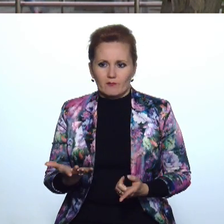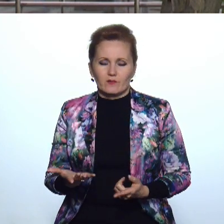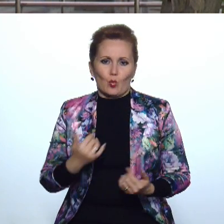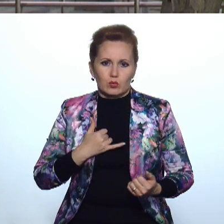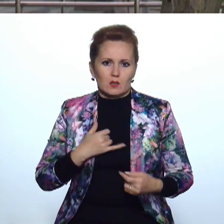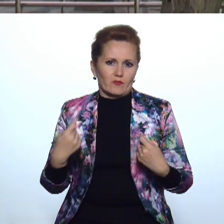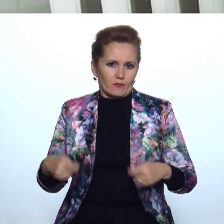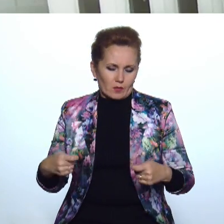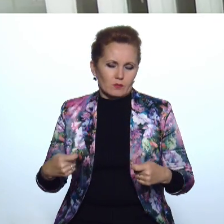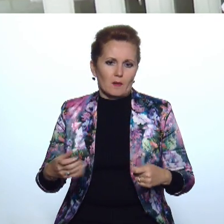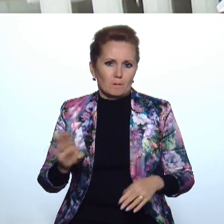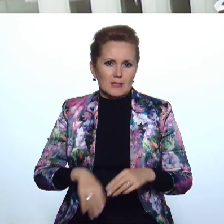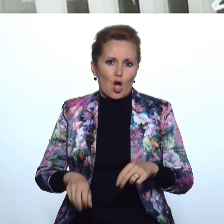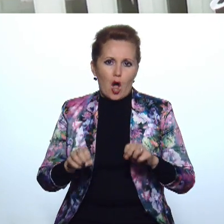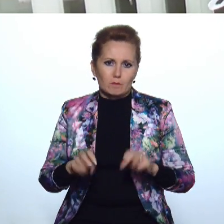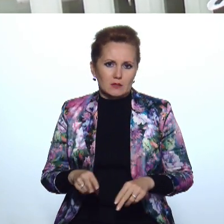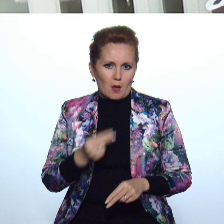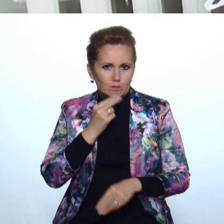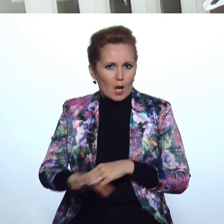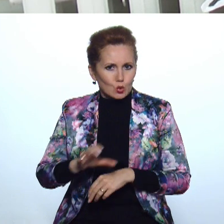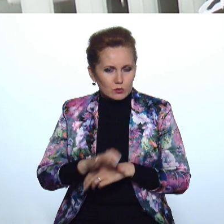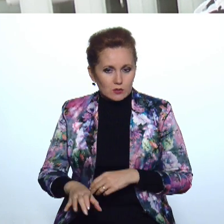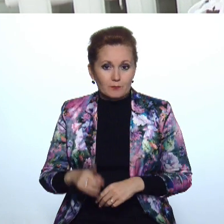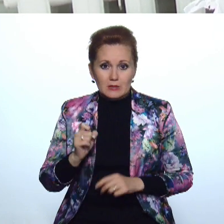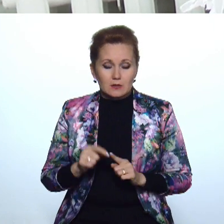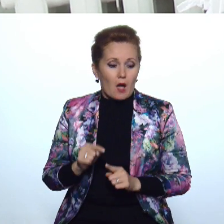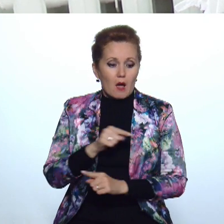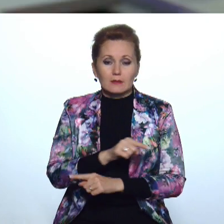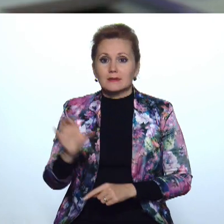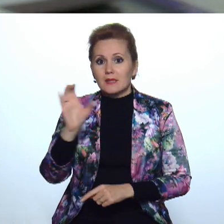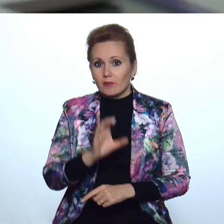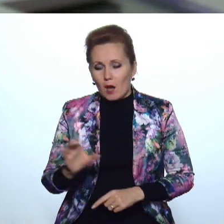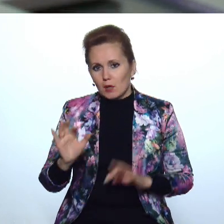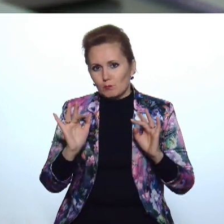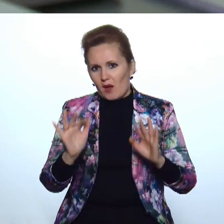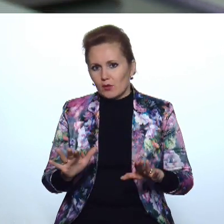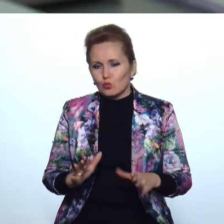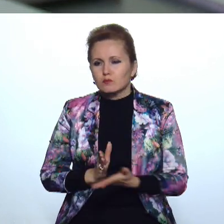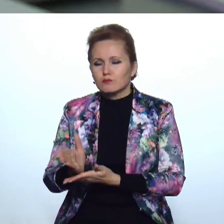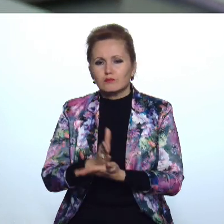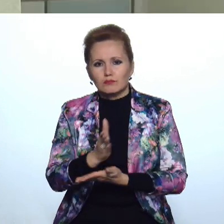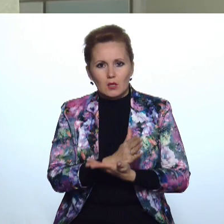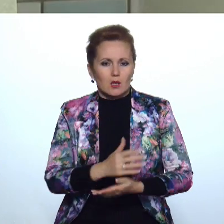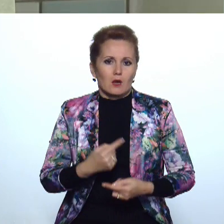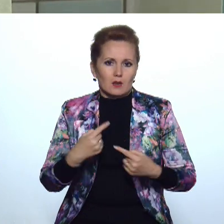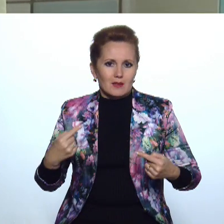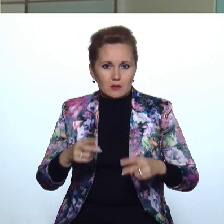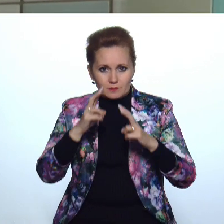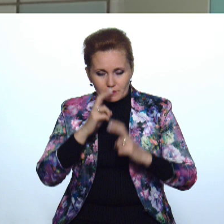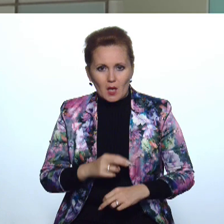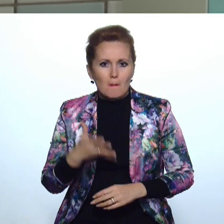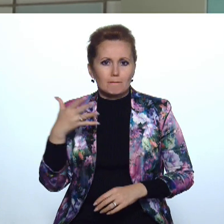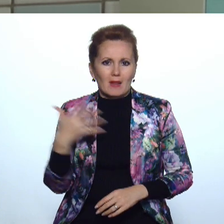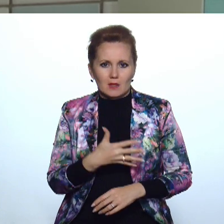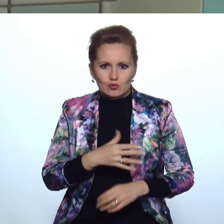обращение идет безопасная продукция. За сентябрь в лаборатории ветеринарной станции Удмуртии проведут более 5000 исследований на качество